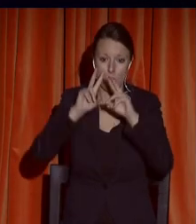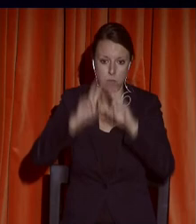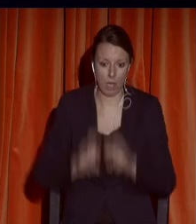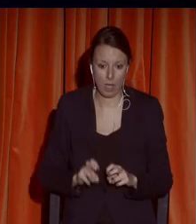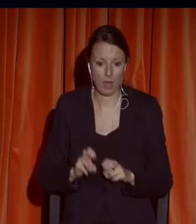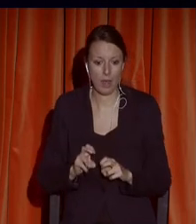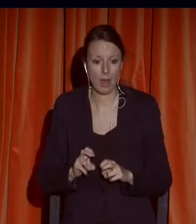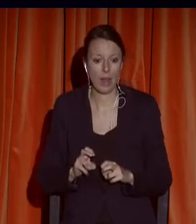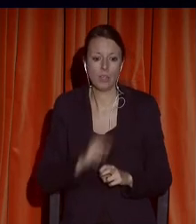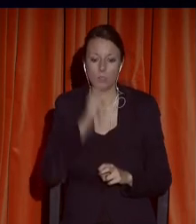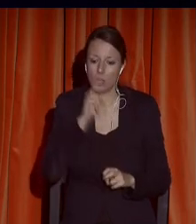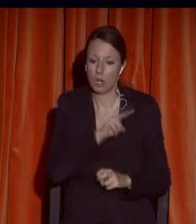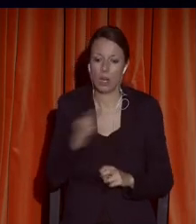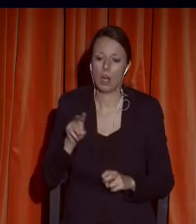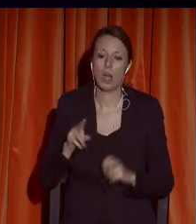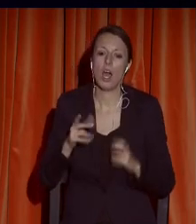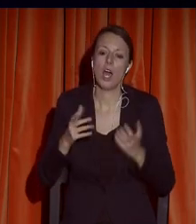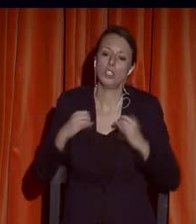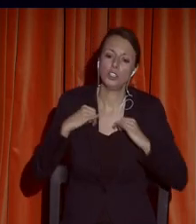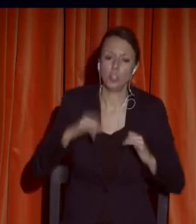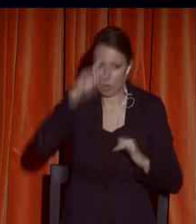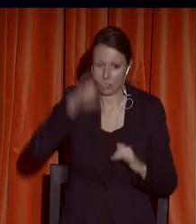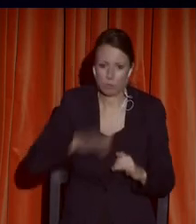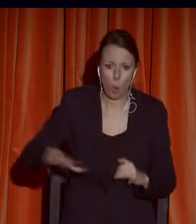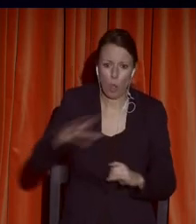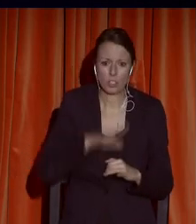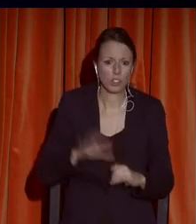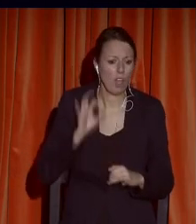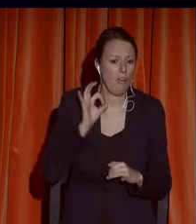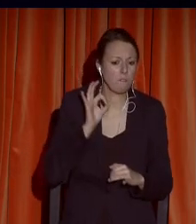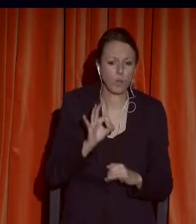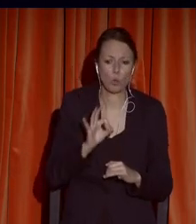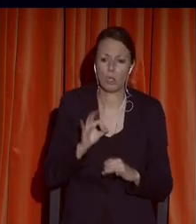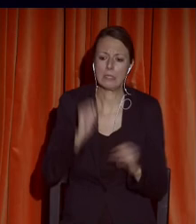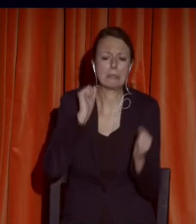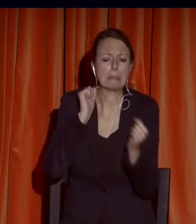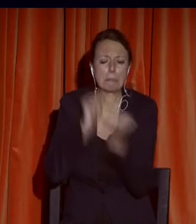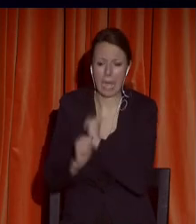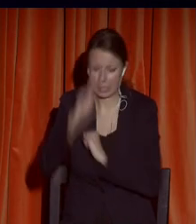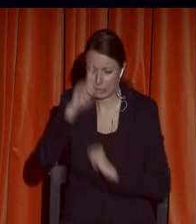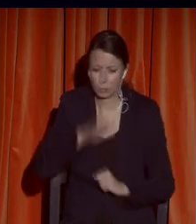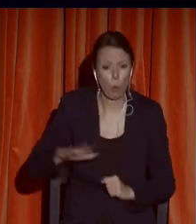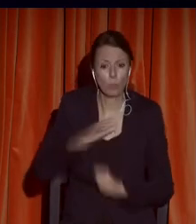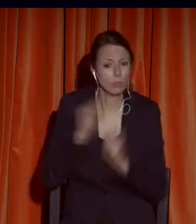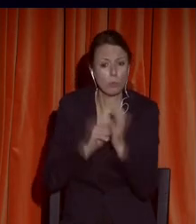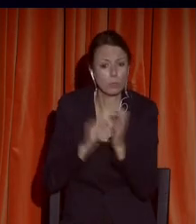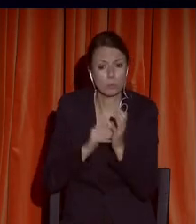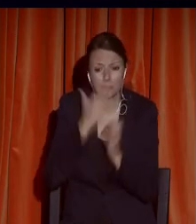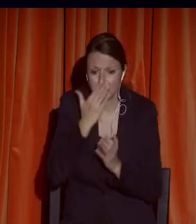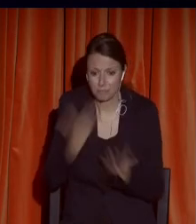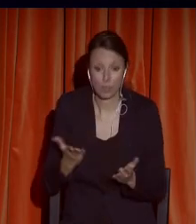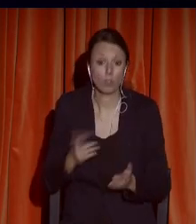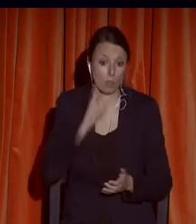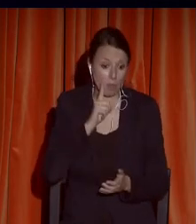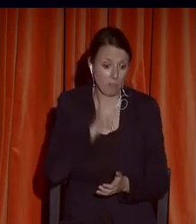jakiego rodzaju siły społeczne były potrzebne do radykalnych zmian społecznych na świecie, to się nauczymy, że